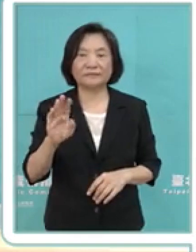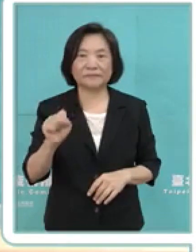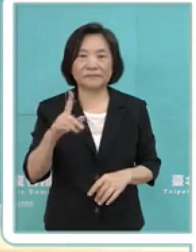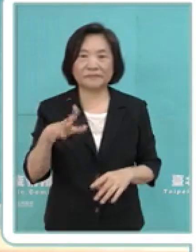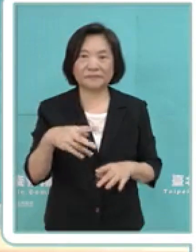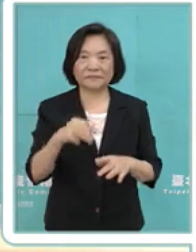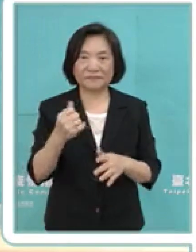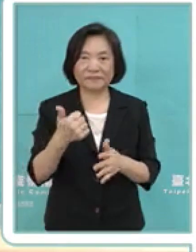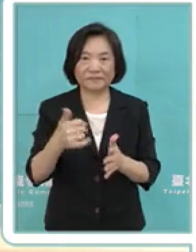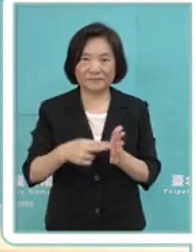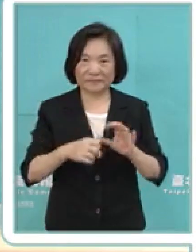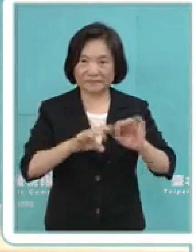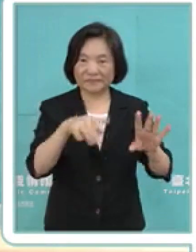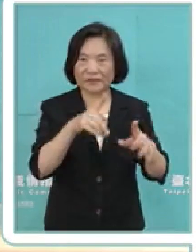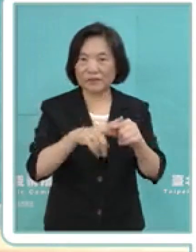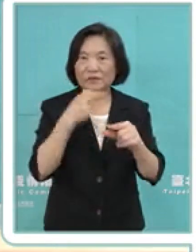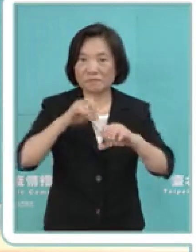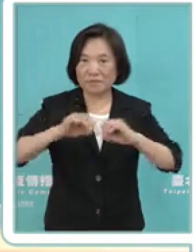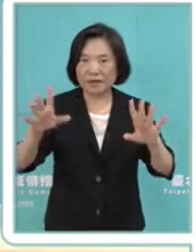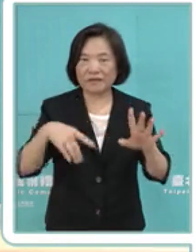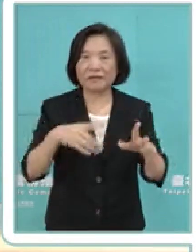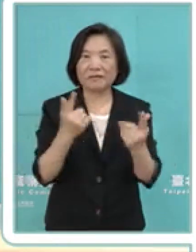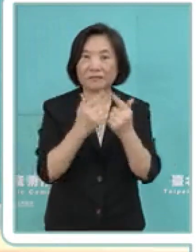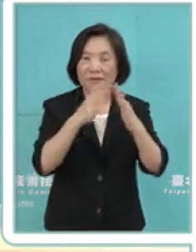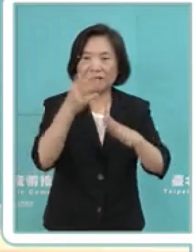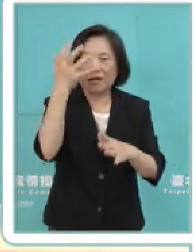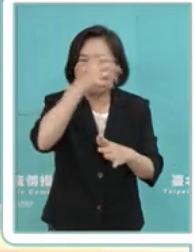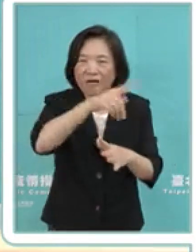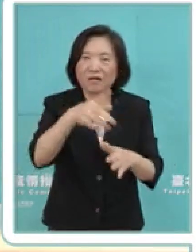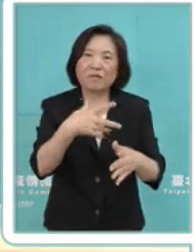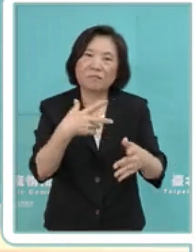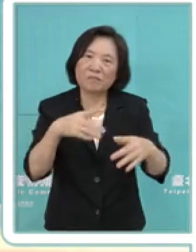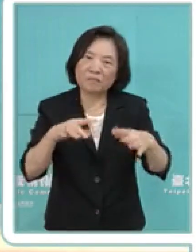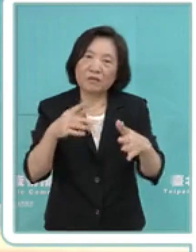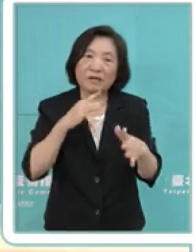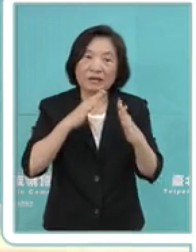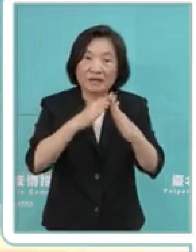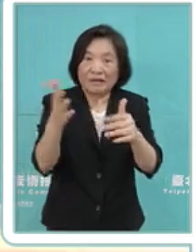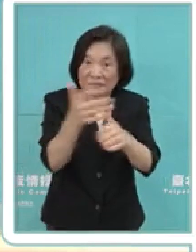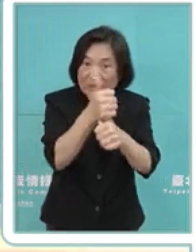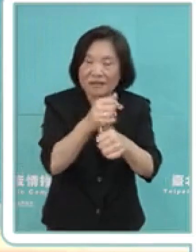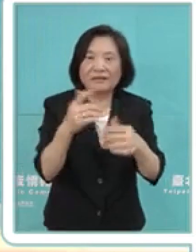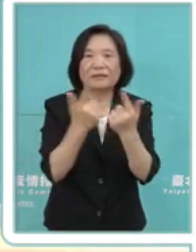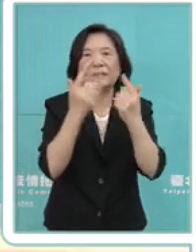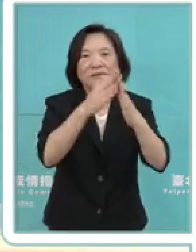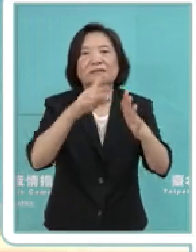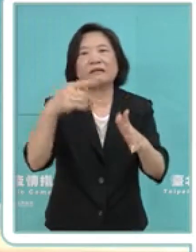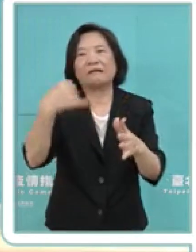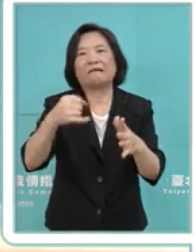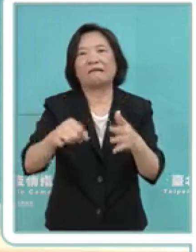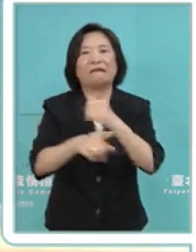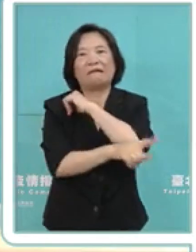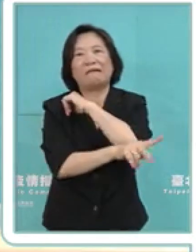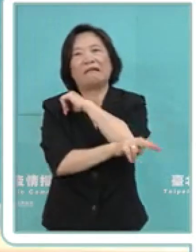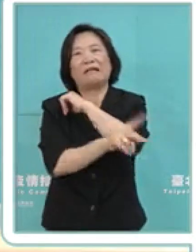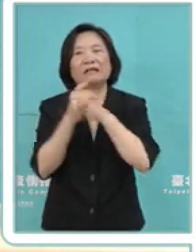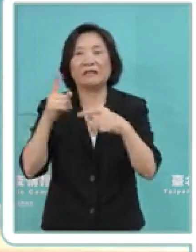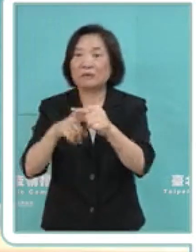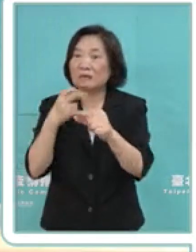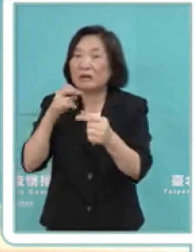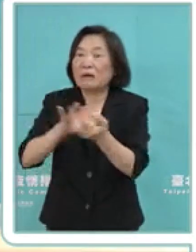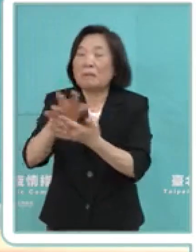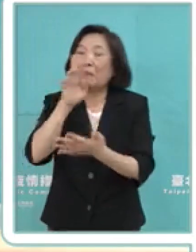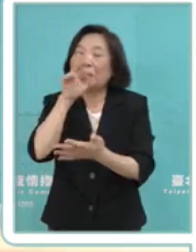议员说，根据中央公布的资料，北市长者接种率六都倒数第二，原因是什么？还是中央的数字有混淆